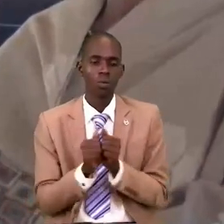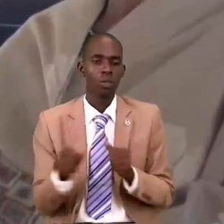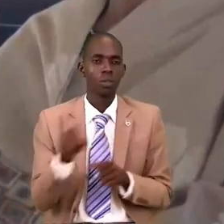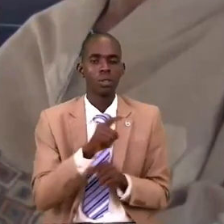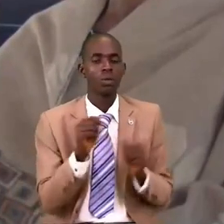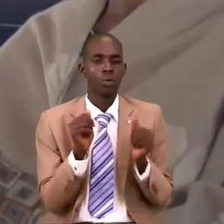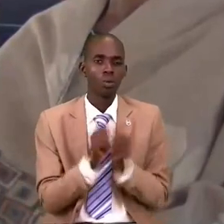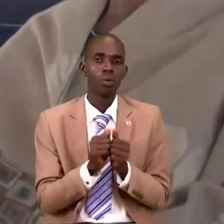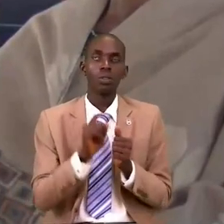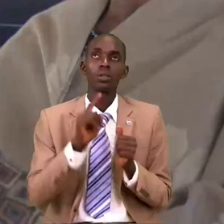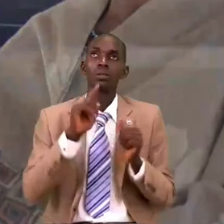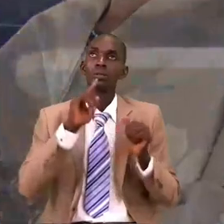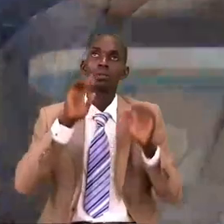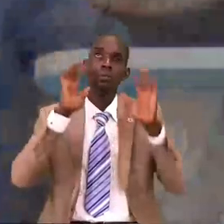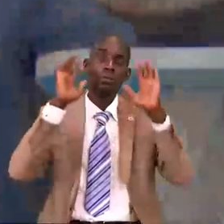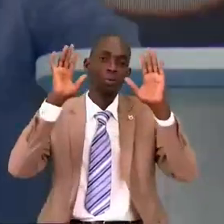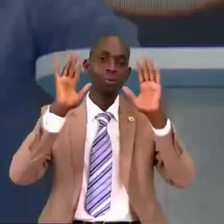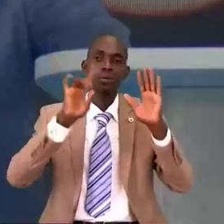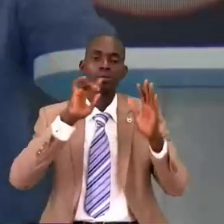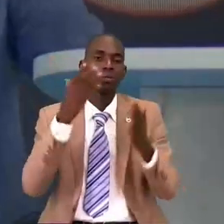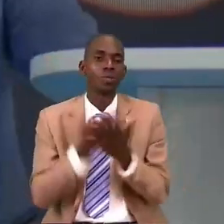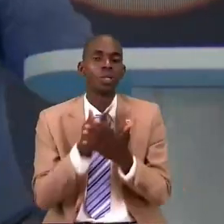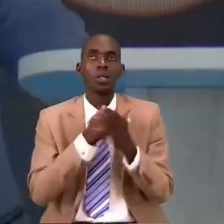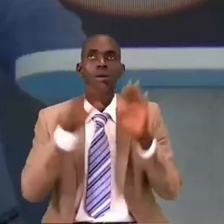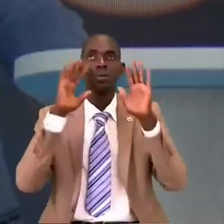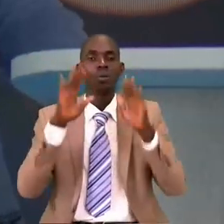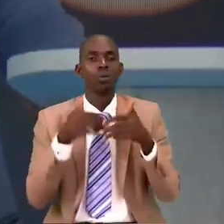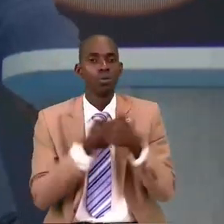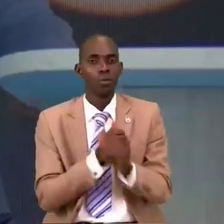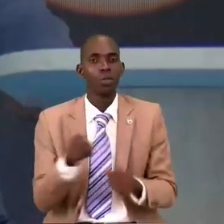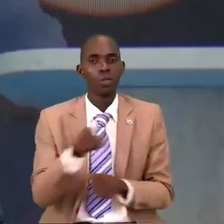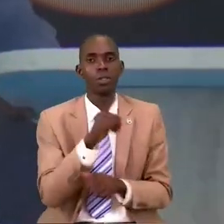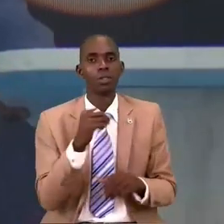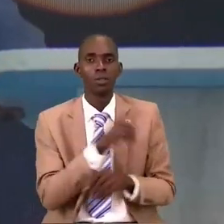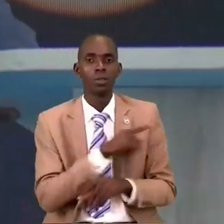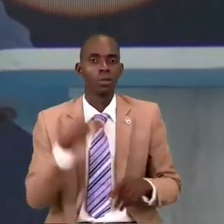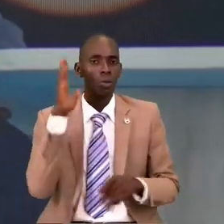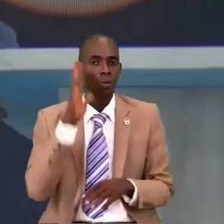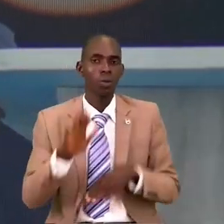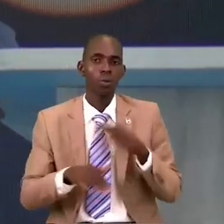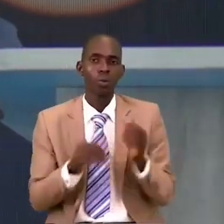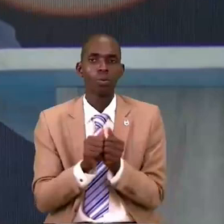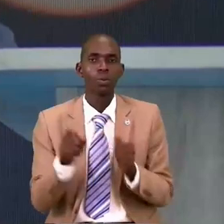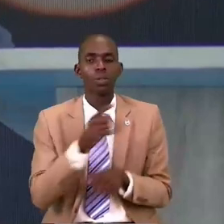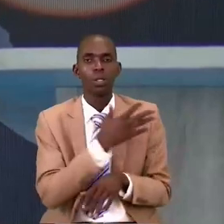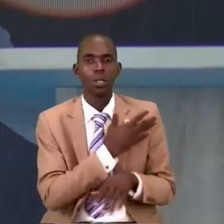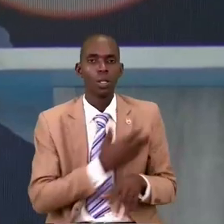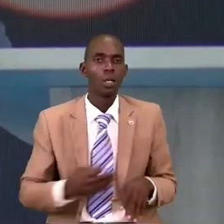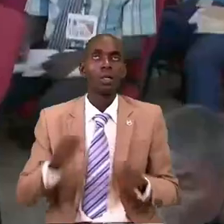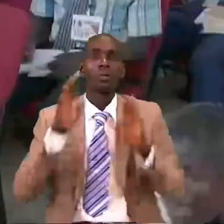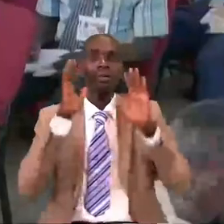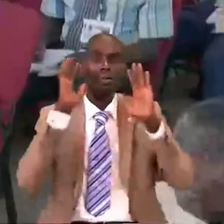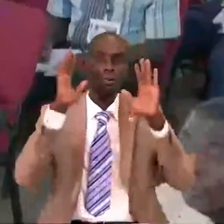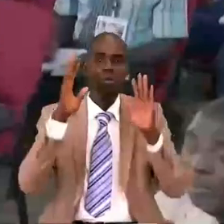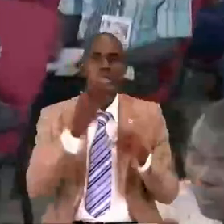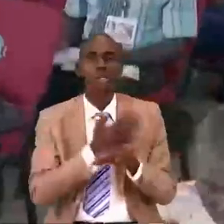toi. Et les miracles, les prodiges vont, la guérison, les conversions, les saluts vont sur ton